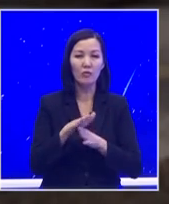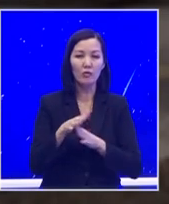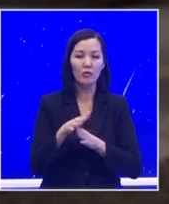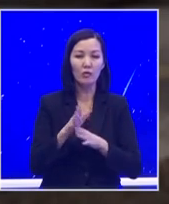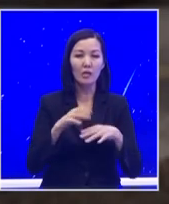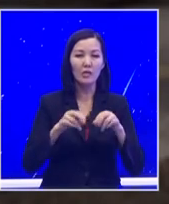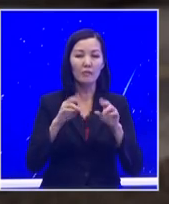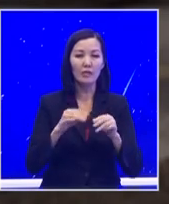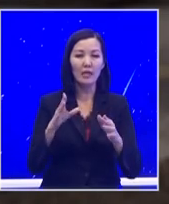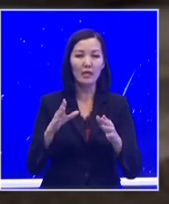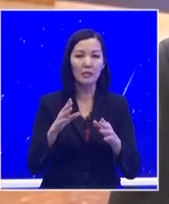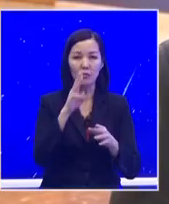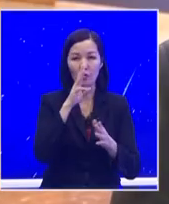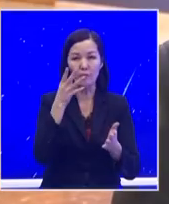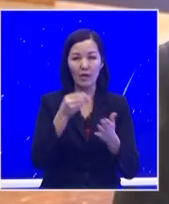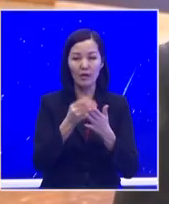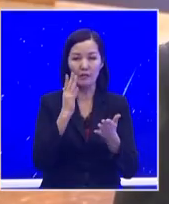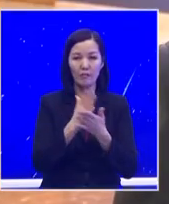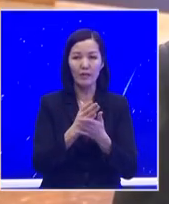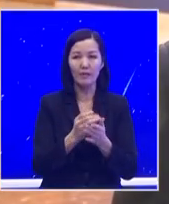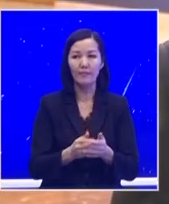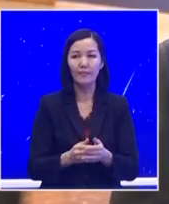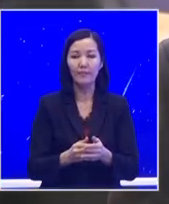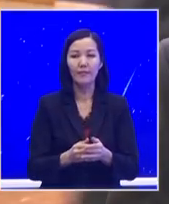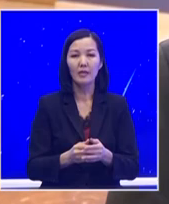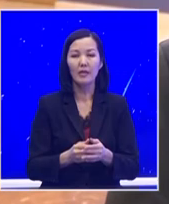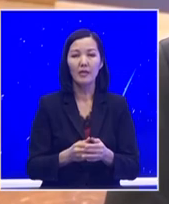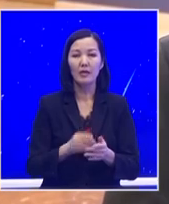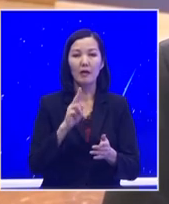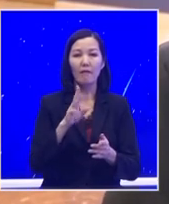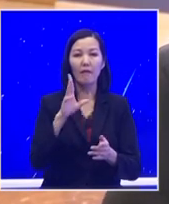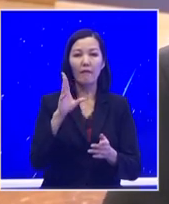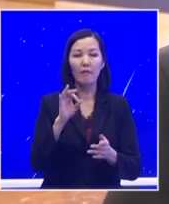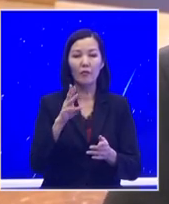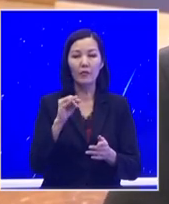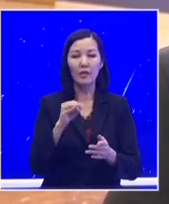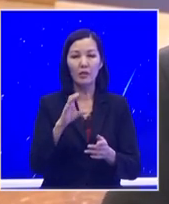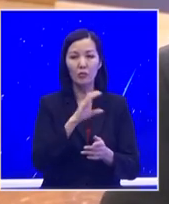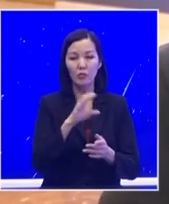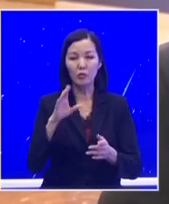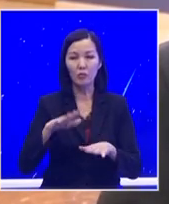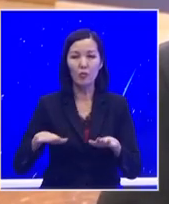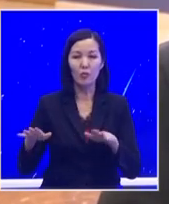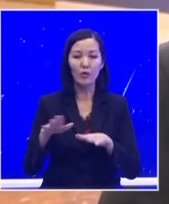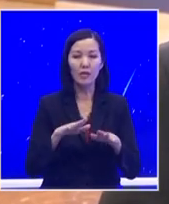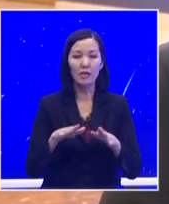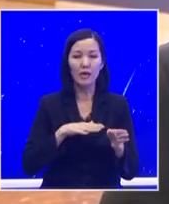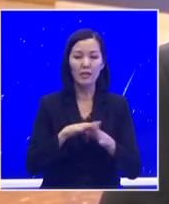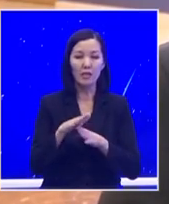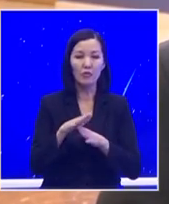арнайы төлемақылар тағайындалған. Дәл қандас бауырларымызға қатысты квотаны сол солтүстік өңірдегі жергілікті